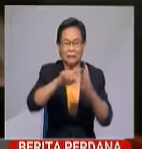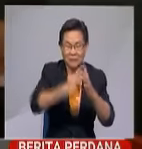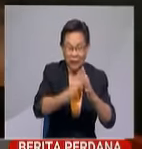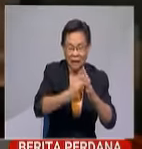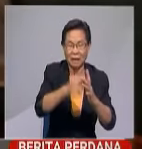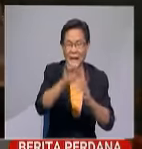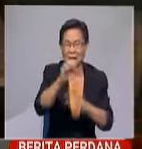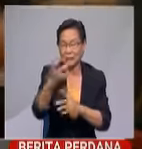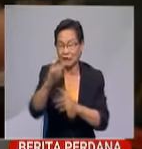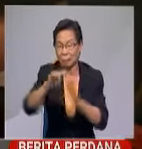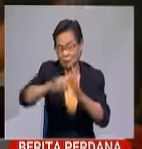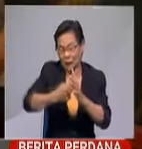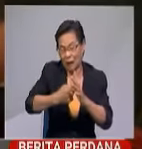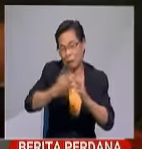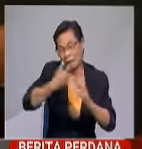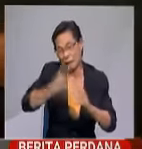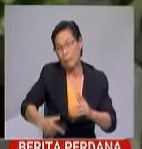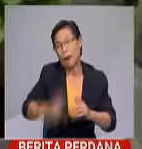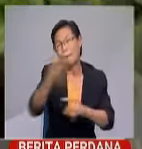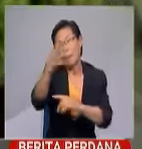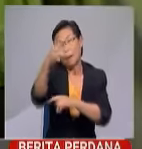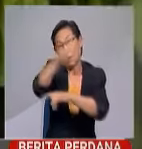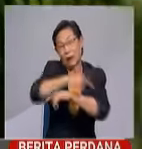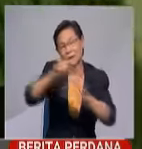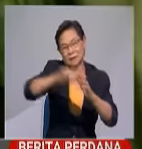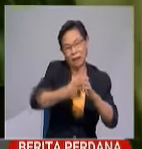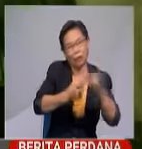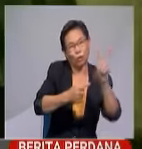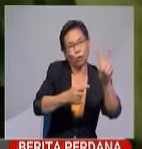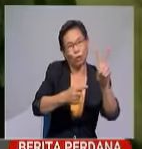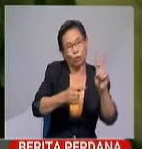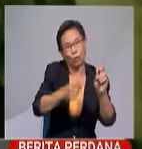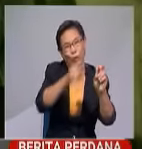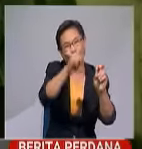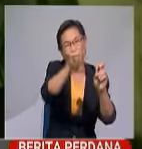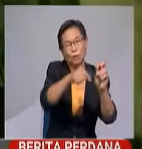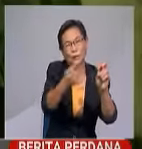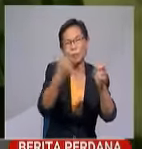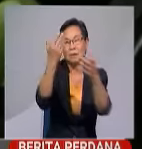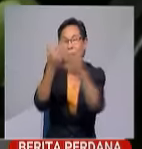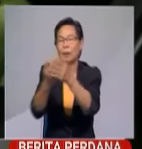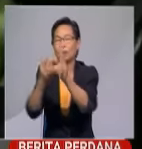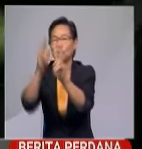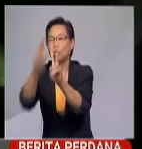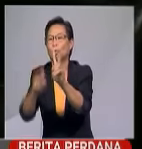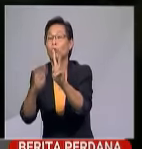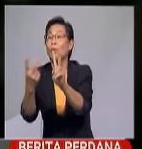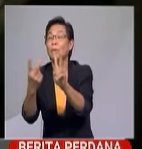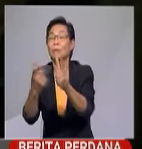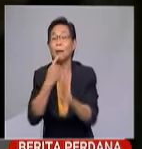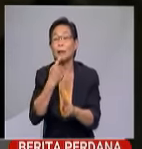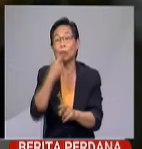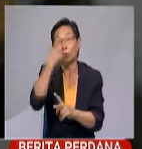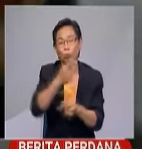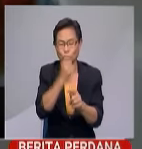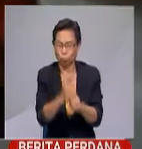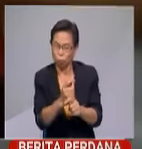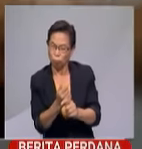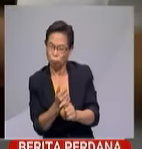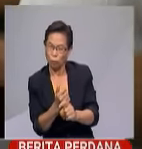skim berkenaan dilaksanakan selama 14 hari bermula 20 Januari hingga 2 Februari. Tambahnya, bagi